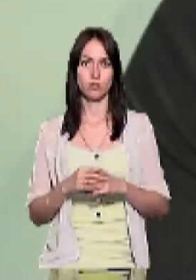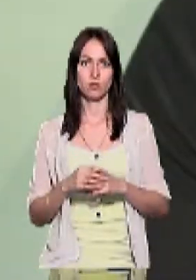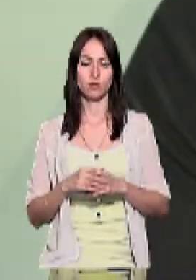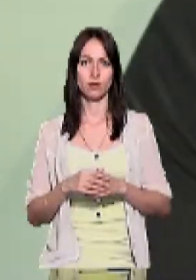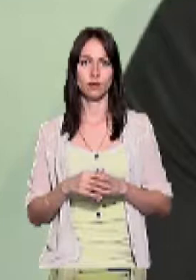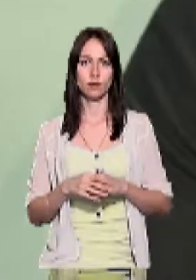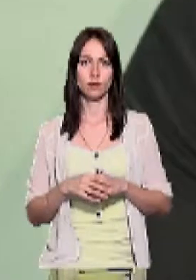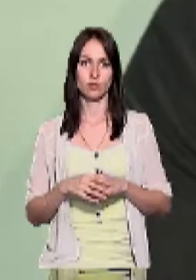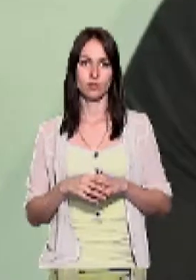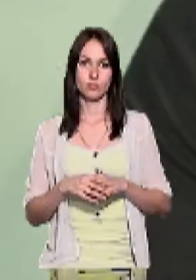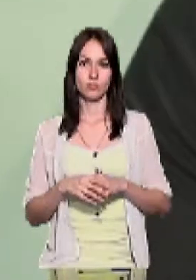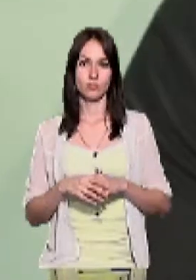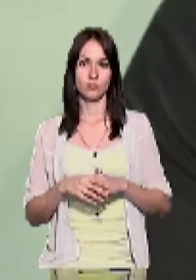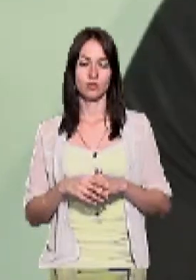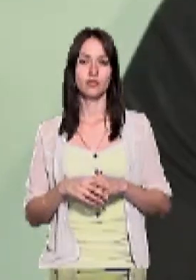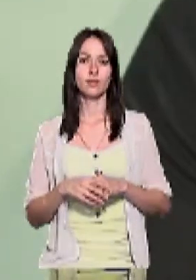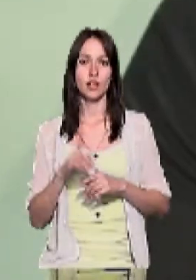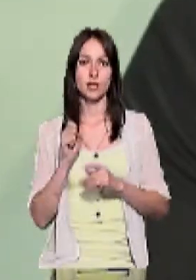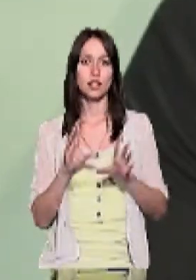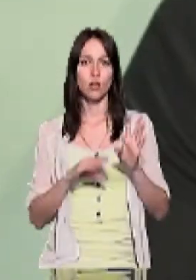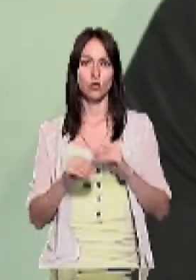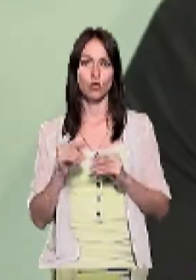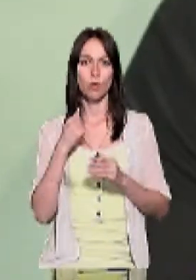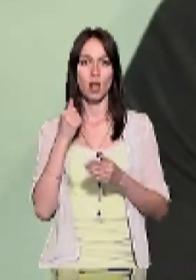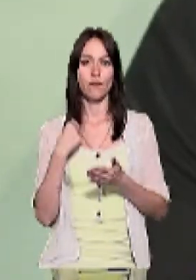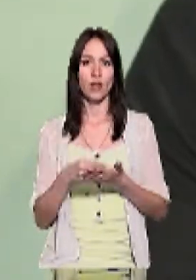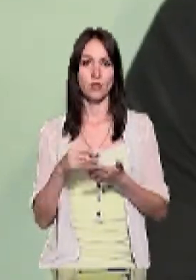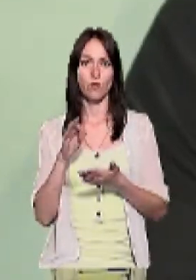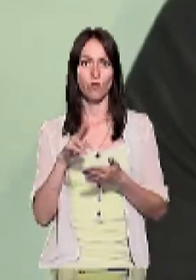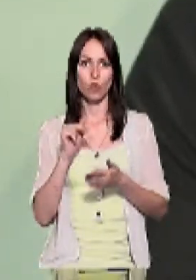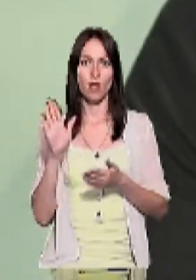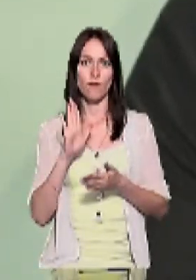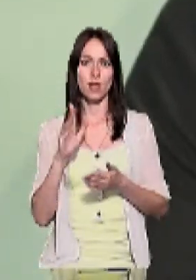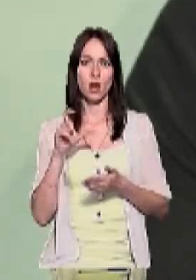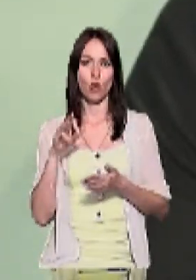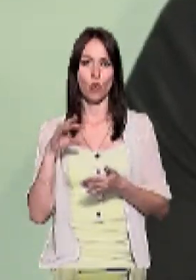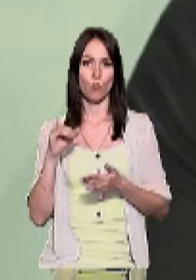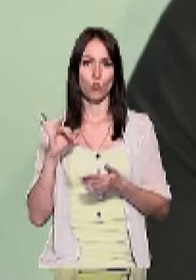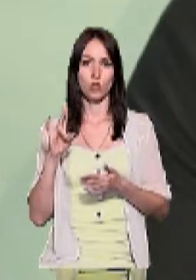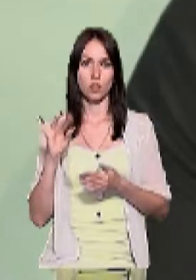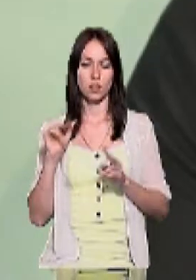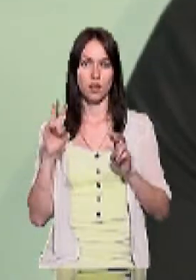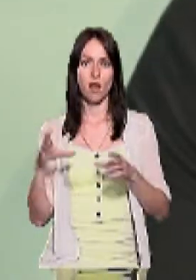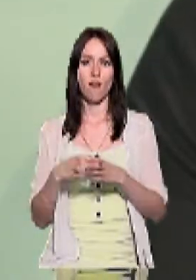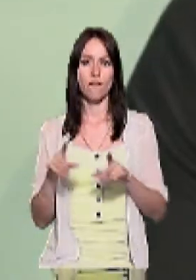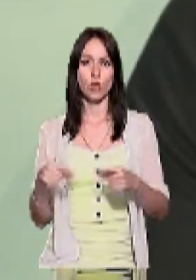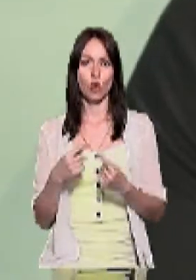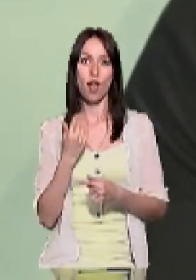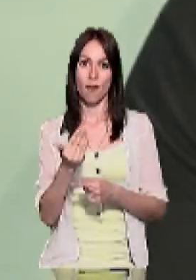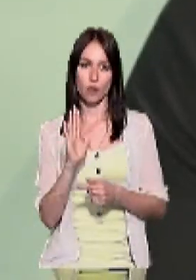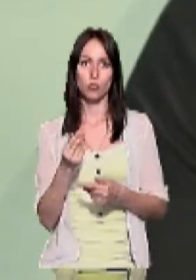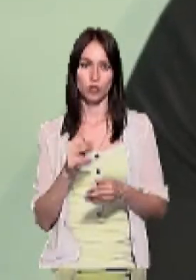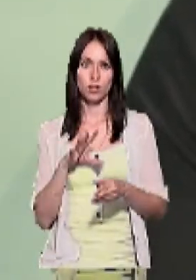Пам'ятник Жукову буде відновлений найближчим часом за рахунок благодійного фонду Віталія Хомутинника «Відродження». Ви будете вкладатися в